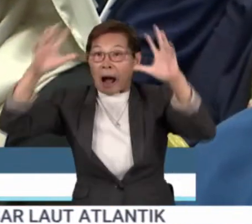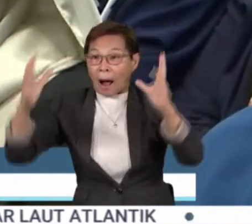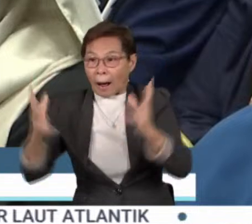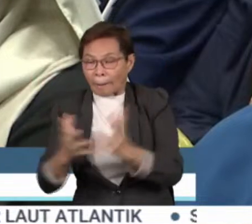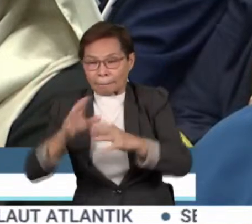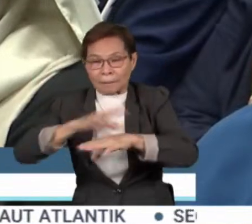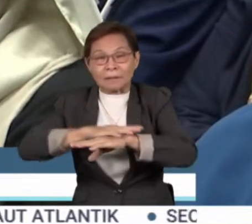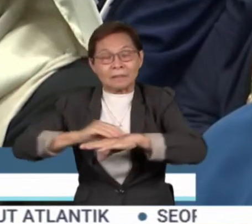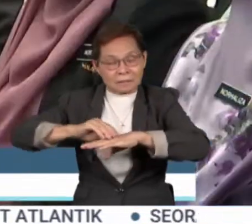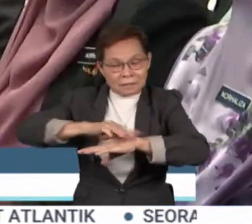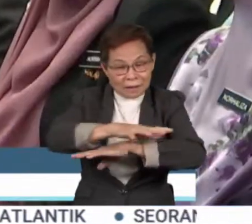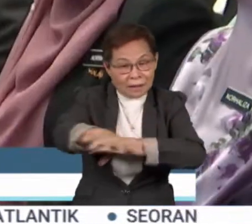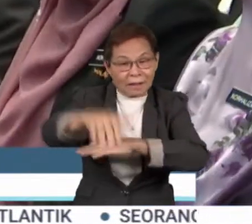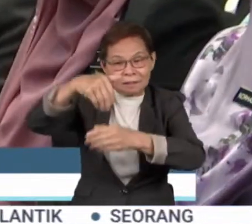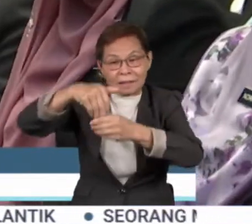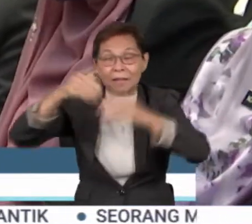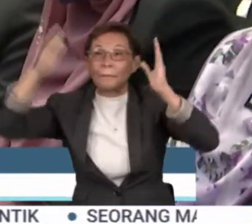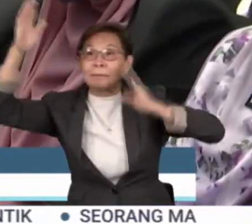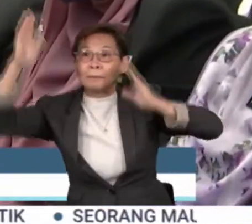jangkitan COVID-19 dalam negara.